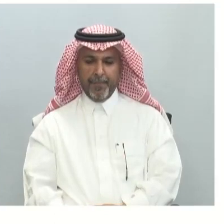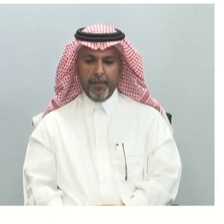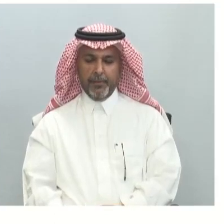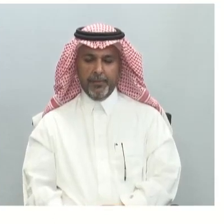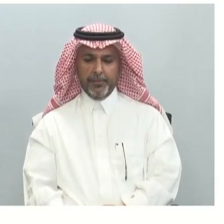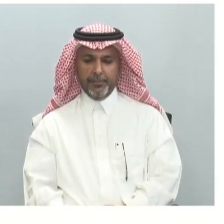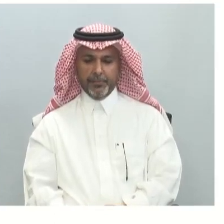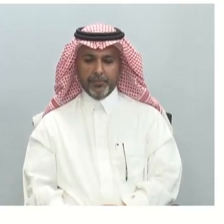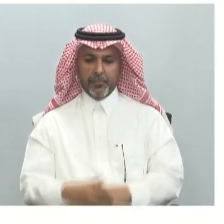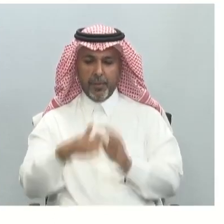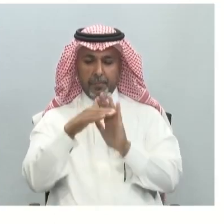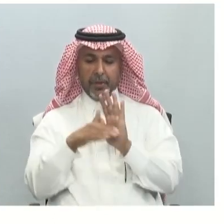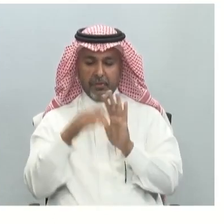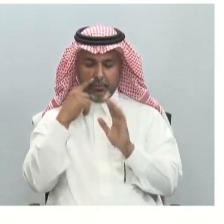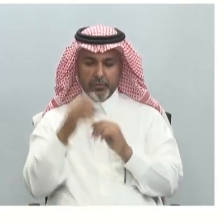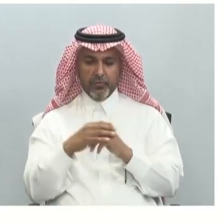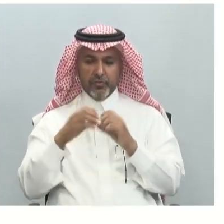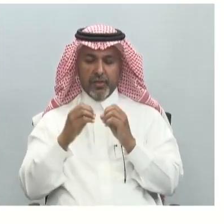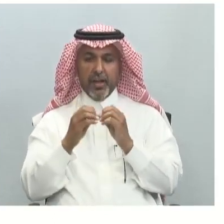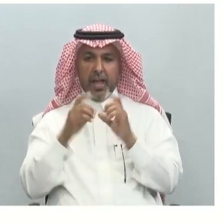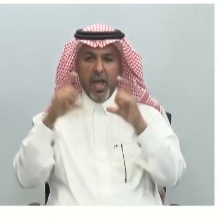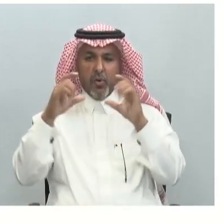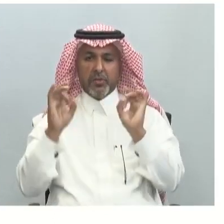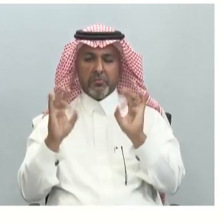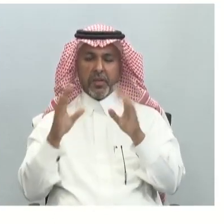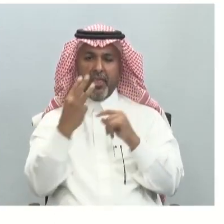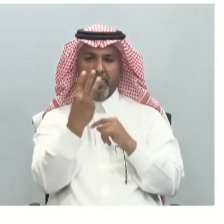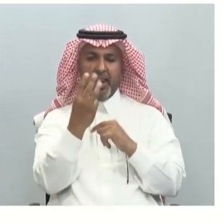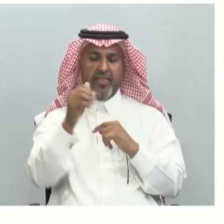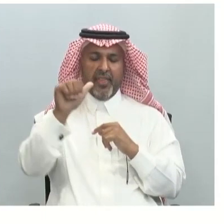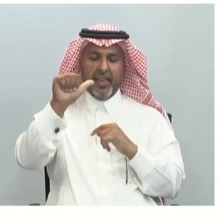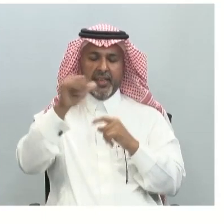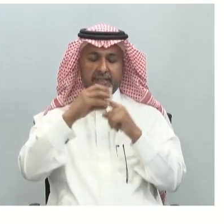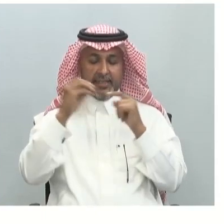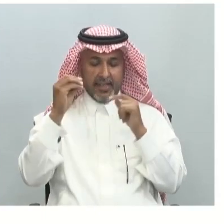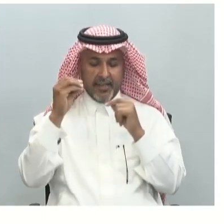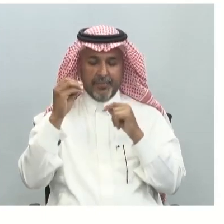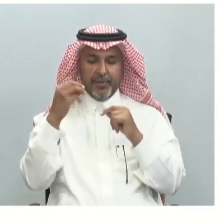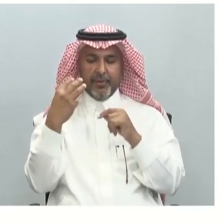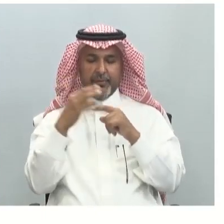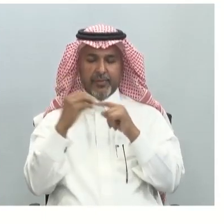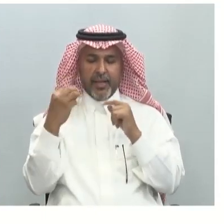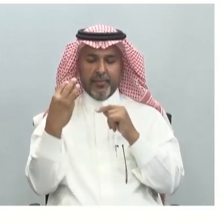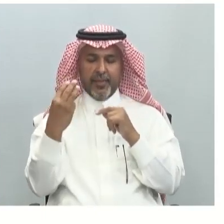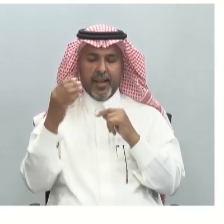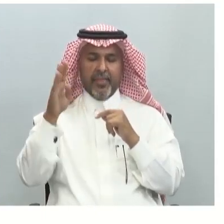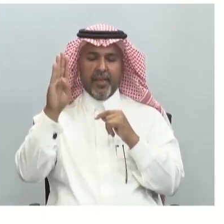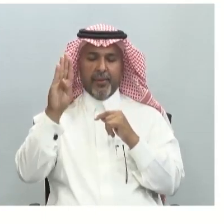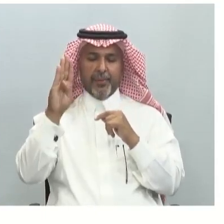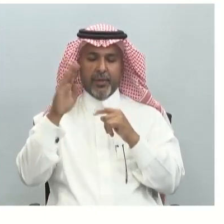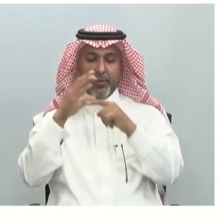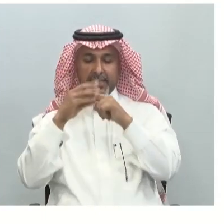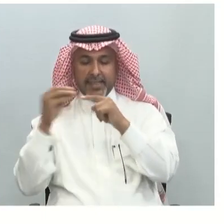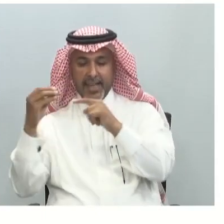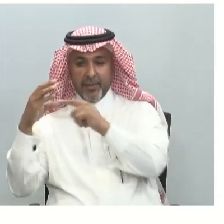سالب سين ثم بعد ذلك طبعا راح نشيل الاقواس سالب ثلاثه اي هنا سالب ثلاثه بي طبعا هنا سالب في سالب راح تكون موجب